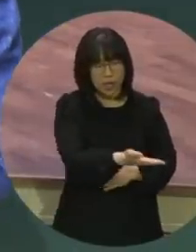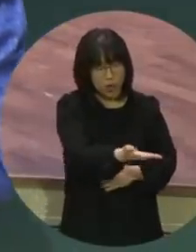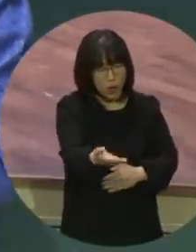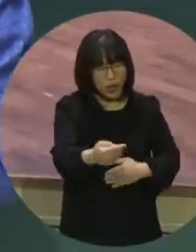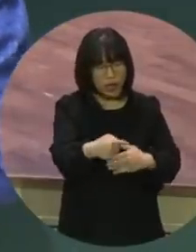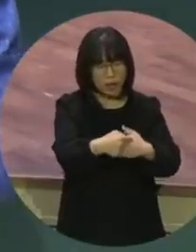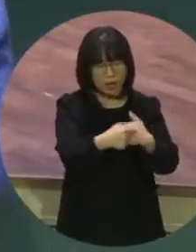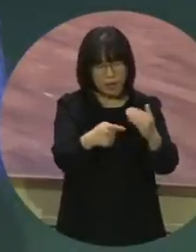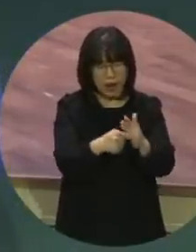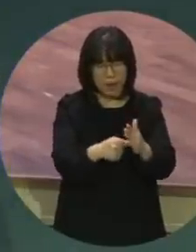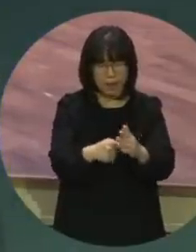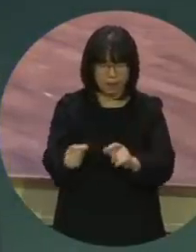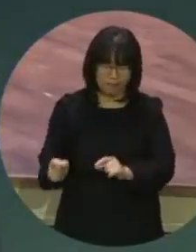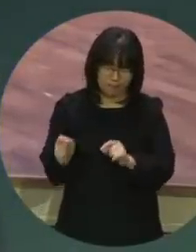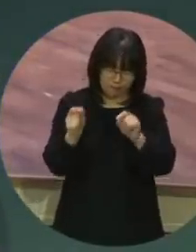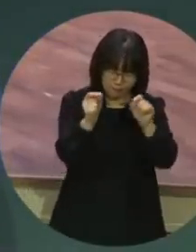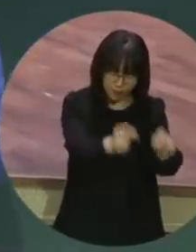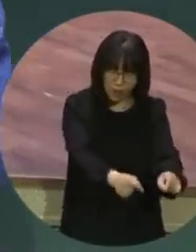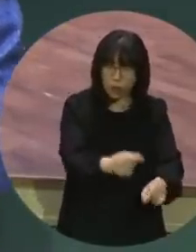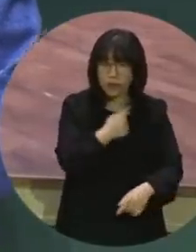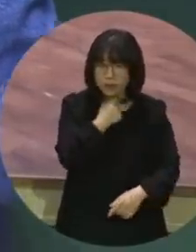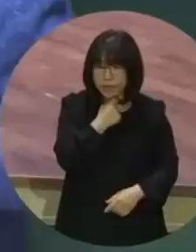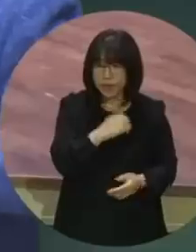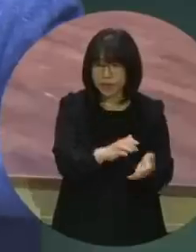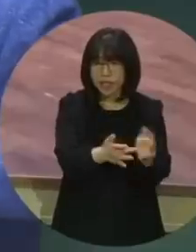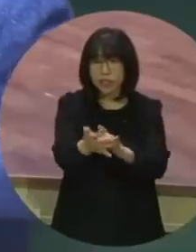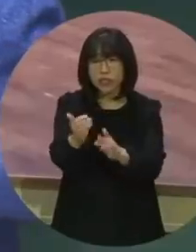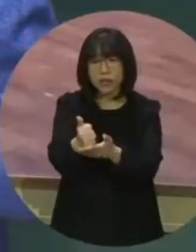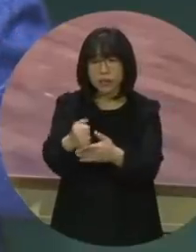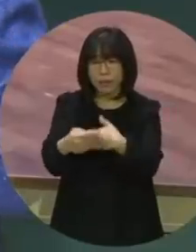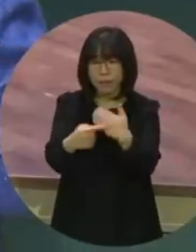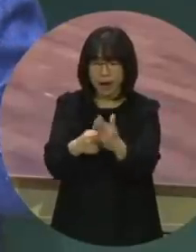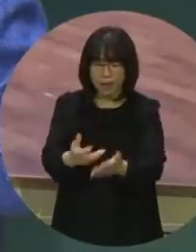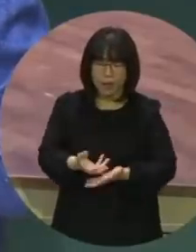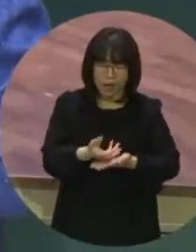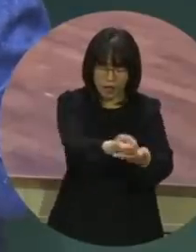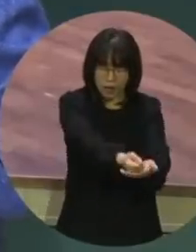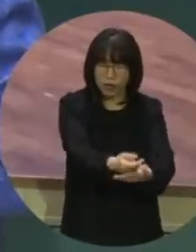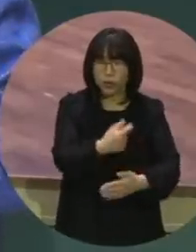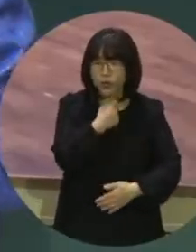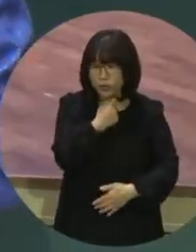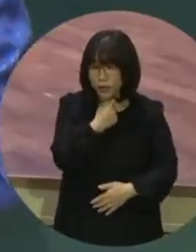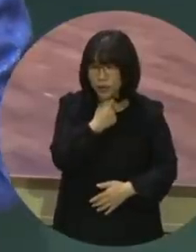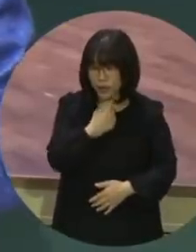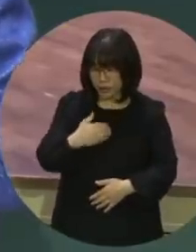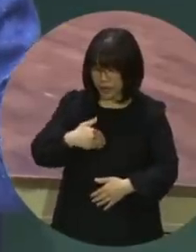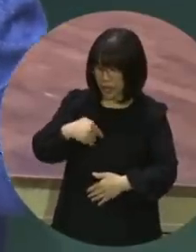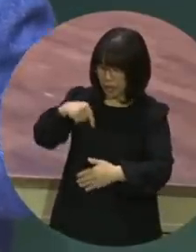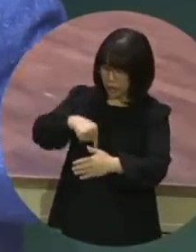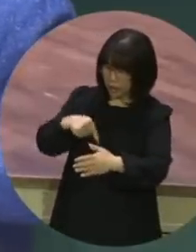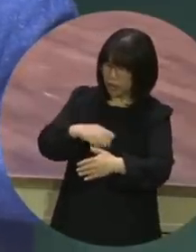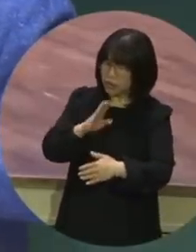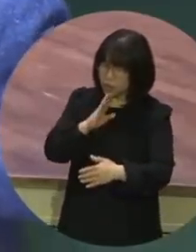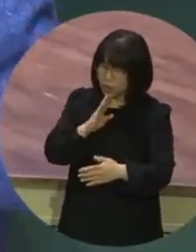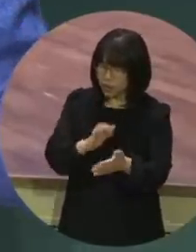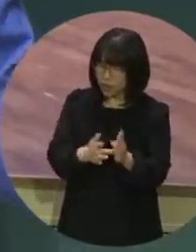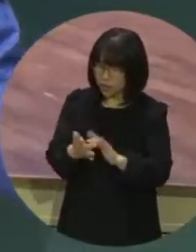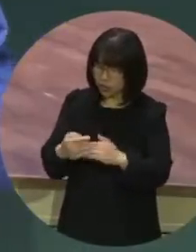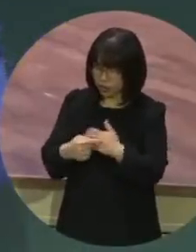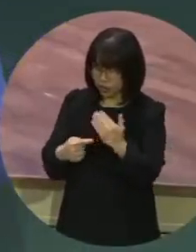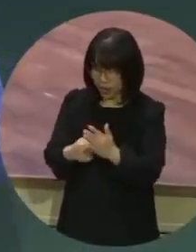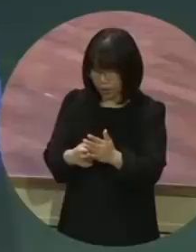품으라. 곧 그리스도 예수의 마음이니. 도대체 내 안에 예수 그리스도의 마음이 얼마나